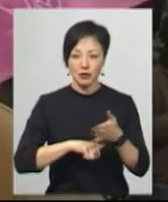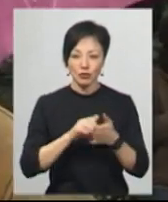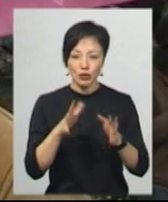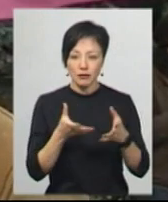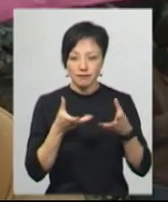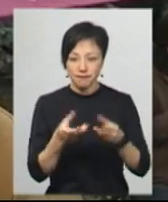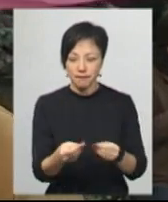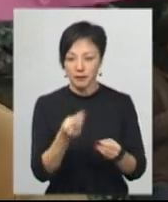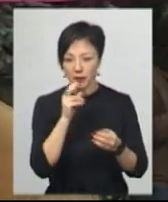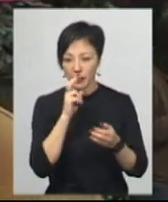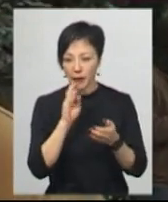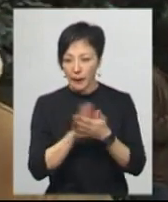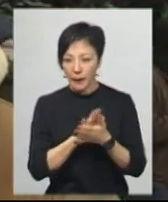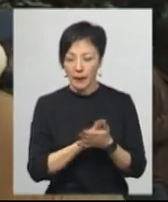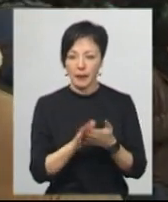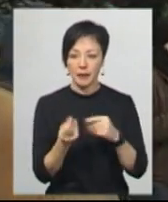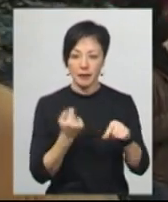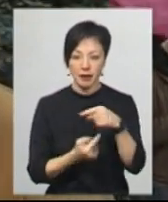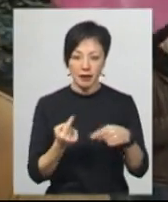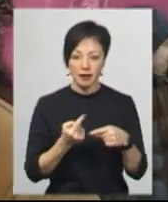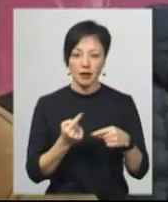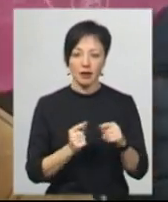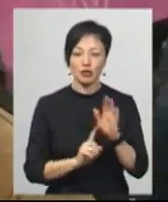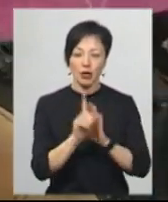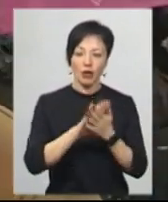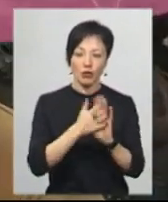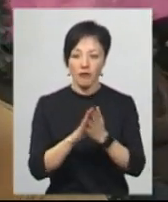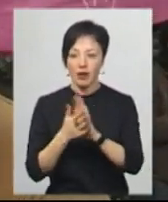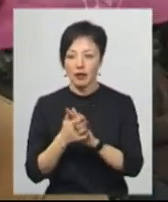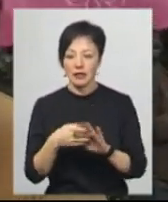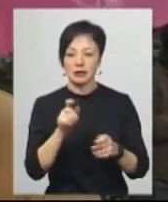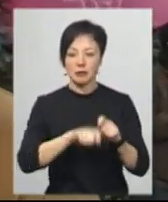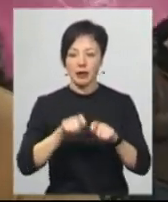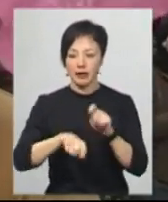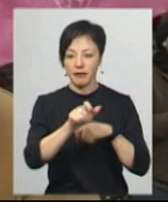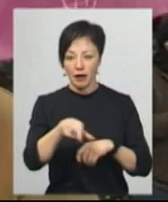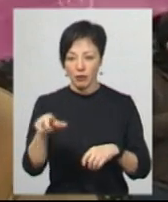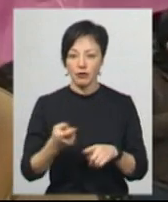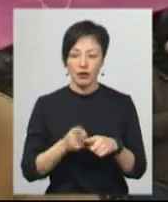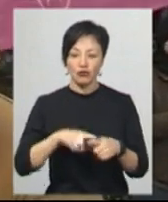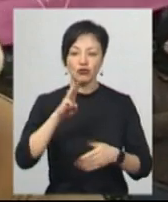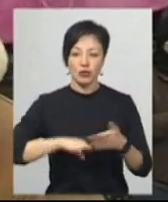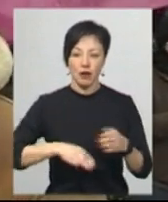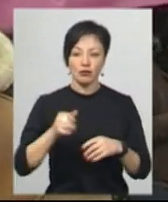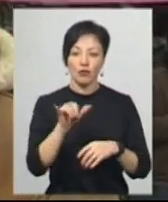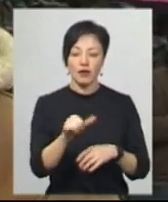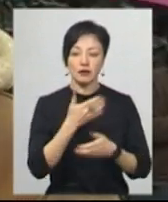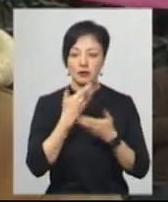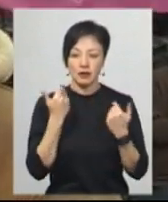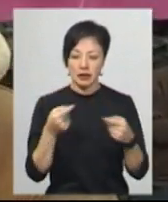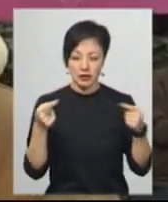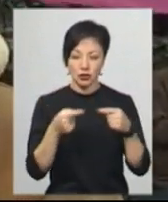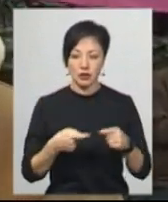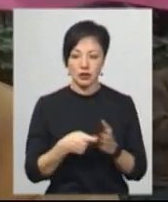він чуває свою незахищеність і починає домовлятися з перевіряючим. От, власне, штраф за те, що у вас не зійшлась